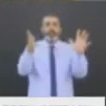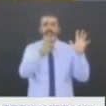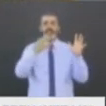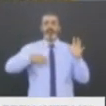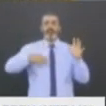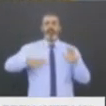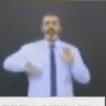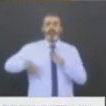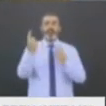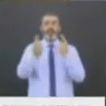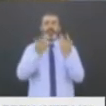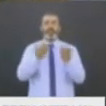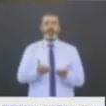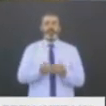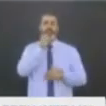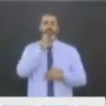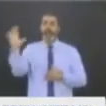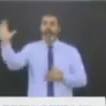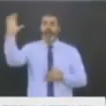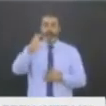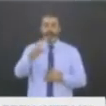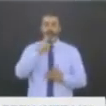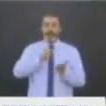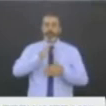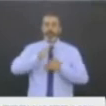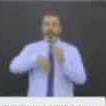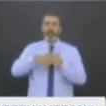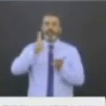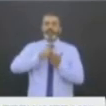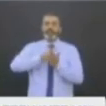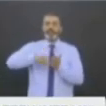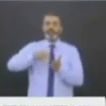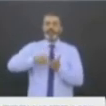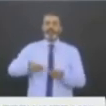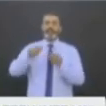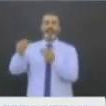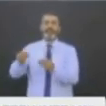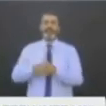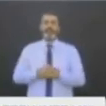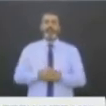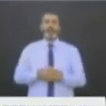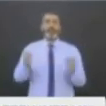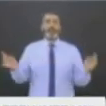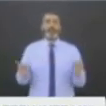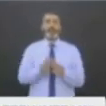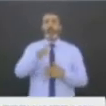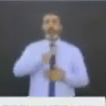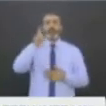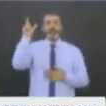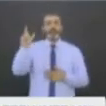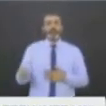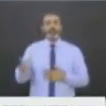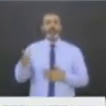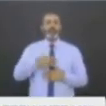να είναι γρήγορες για όλους τους επενδυτές. Ανά πάσα στιγμή, όποιος αισθάνεται ότι κατά